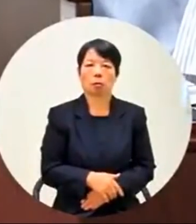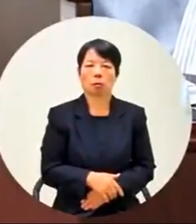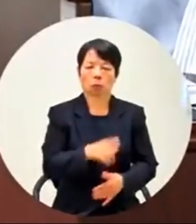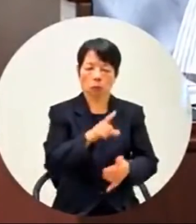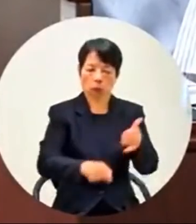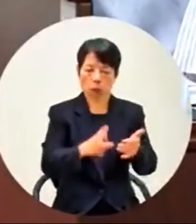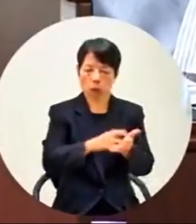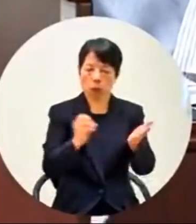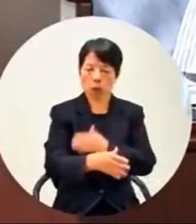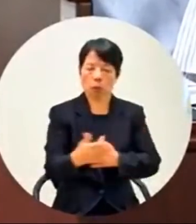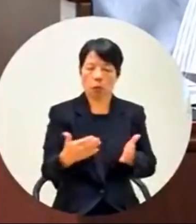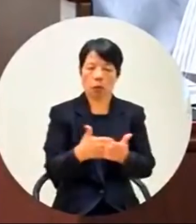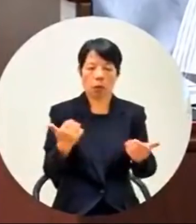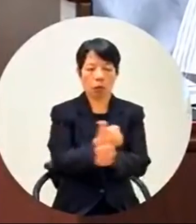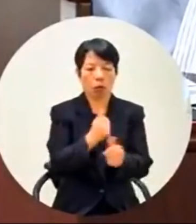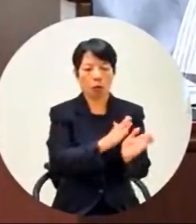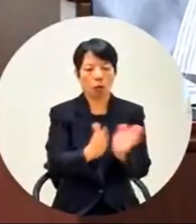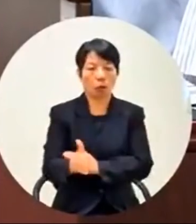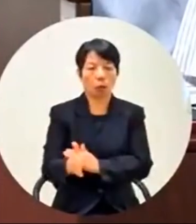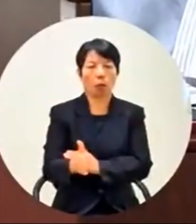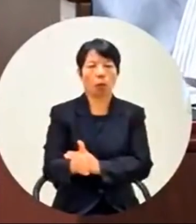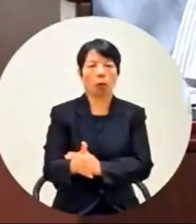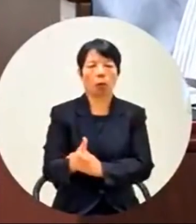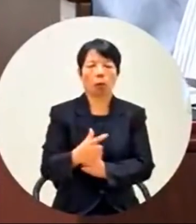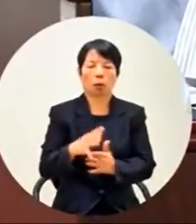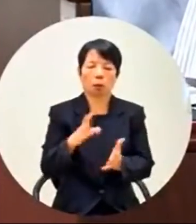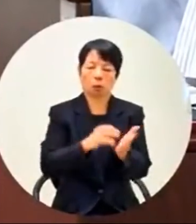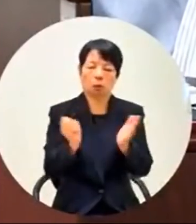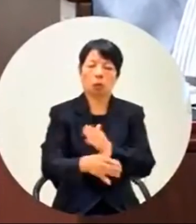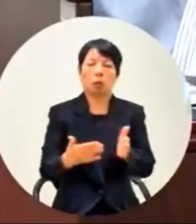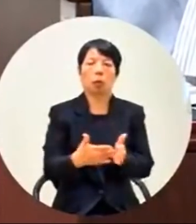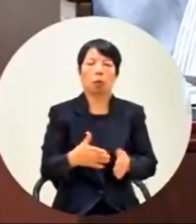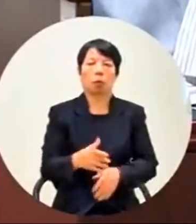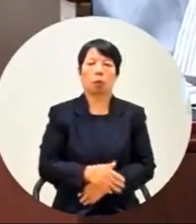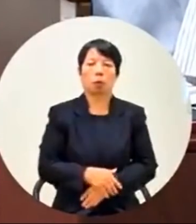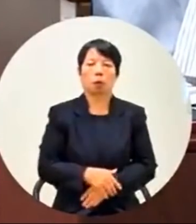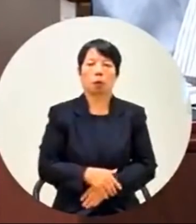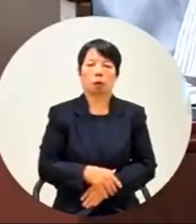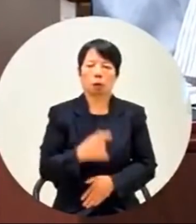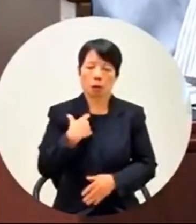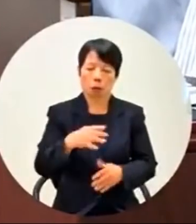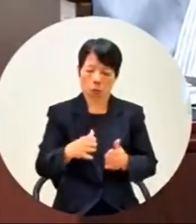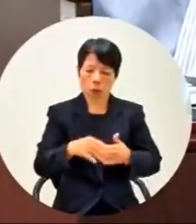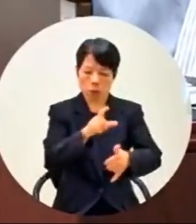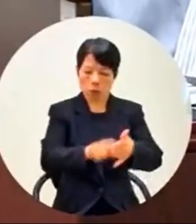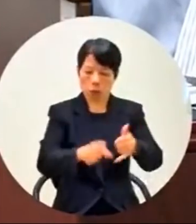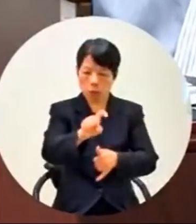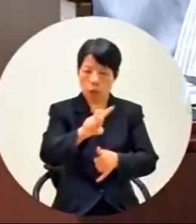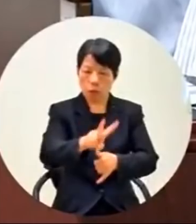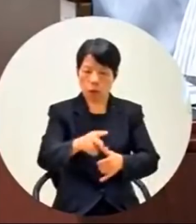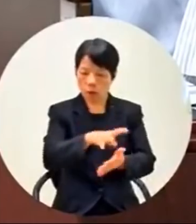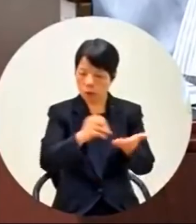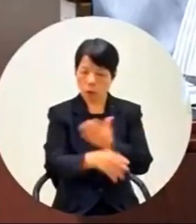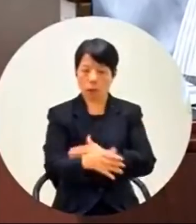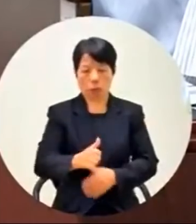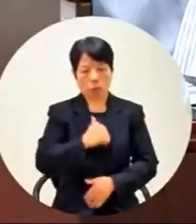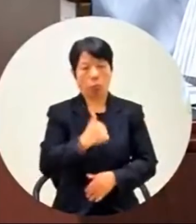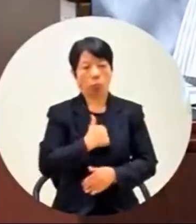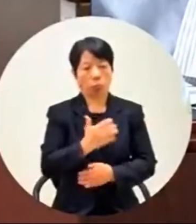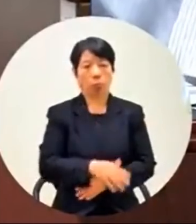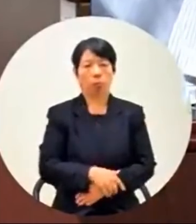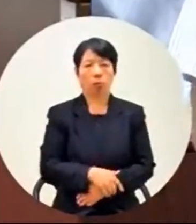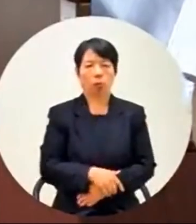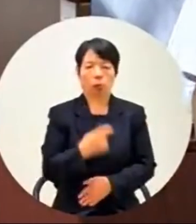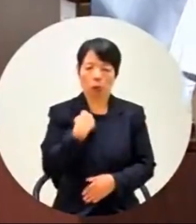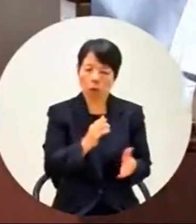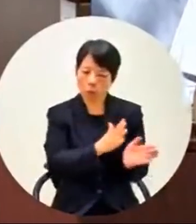你的代理任期内全删嘛。我现在只要求。你反正你前三项都没有，都是事实了嘛，对不对？没有办法